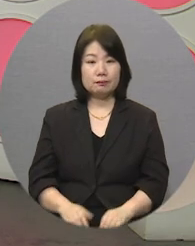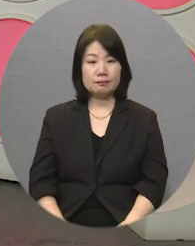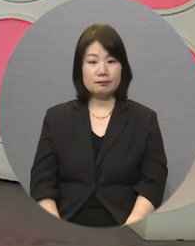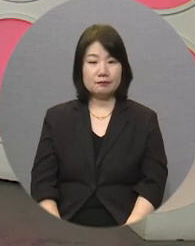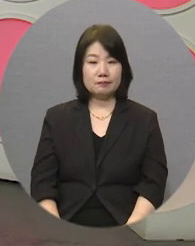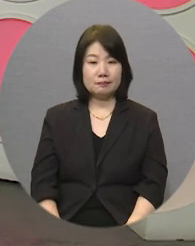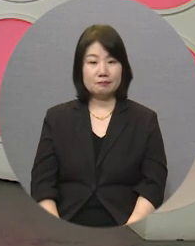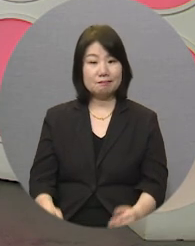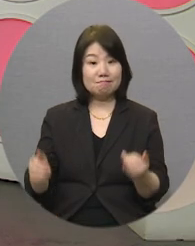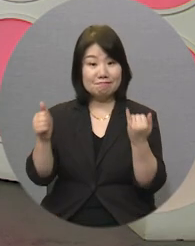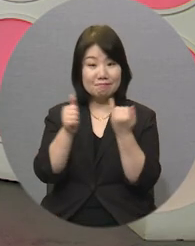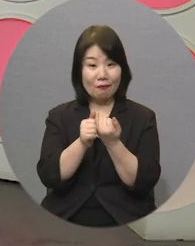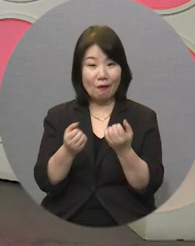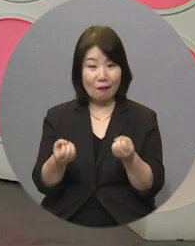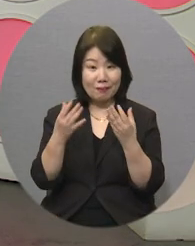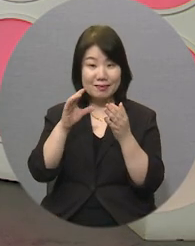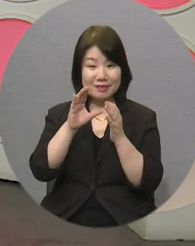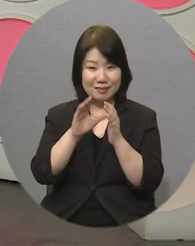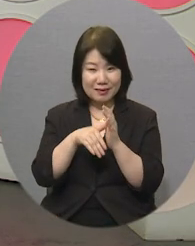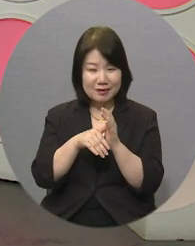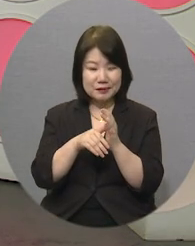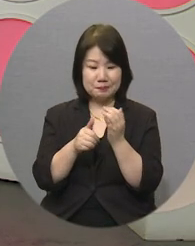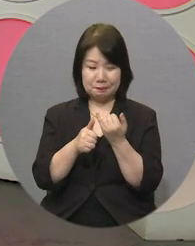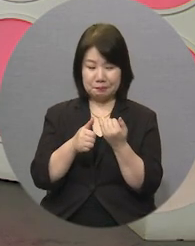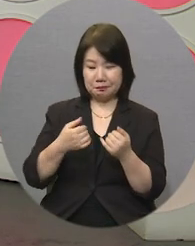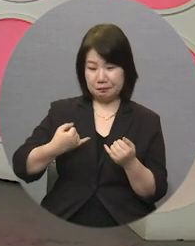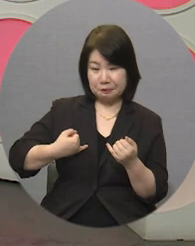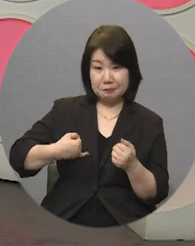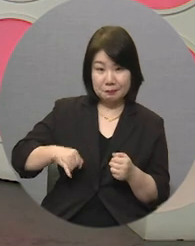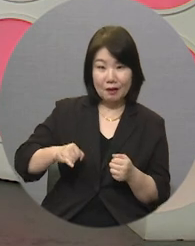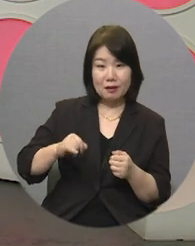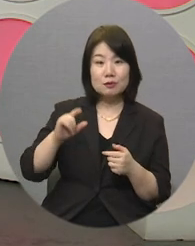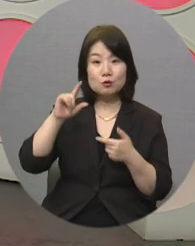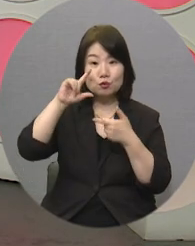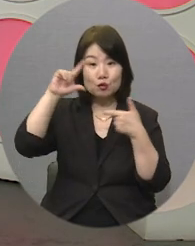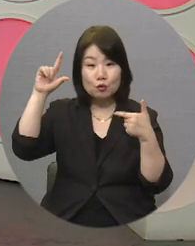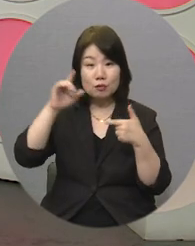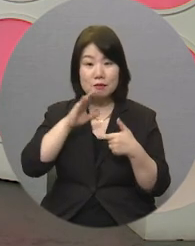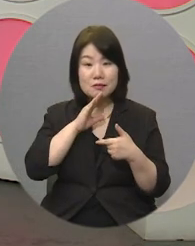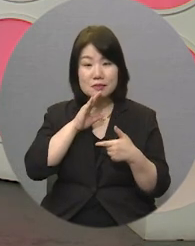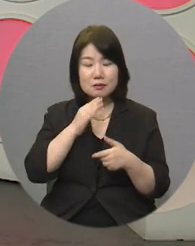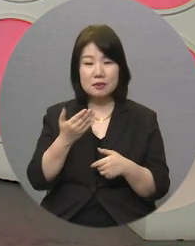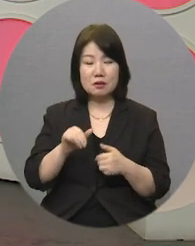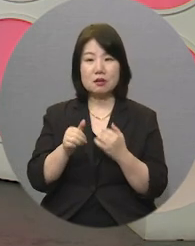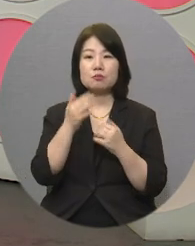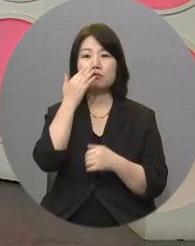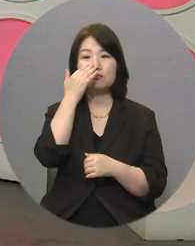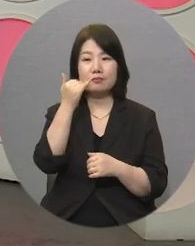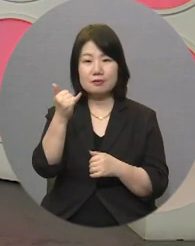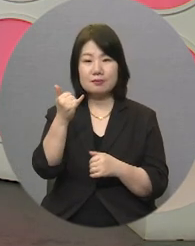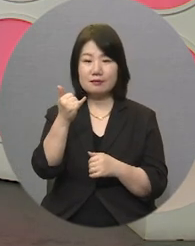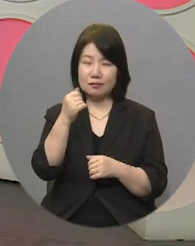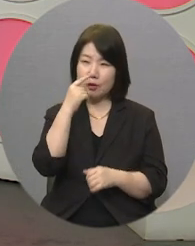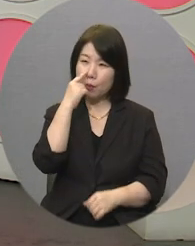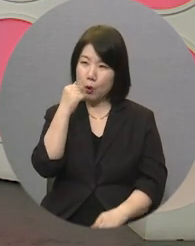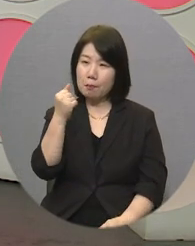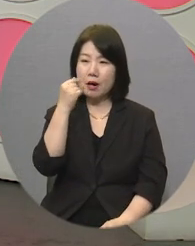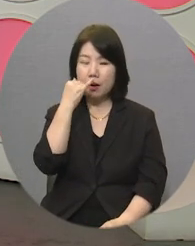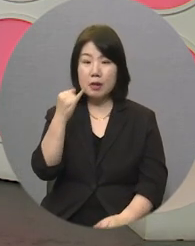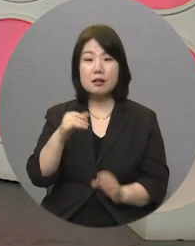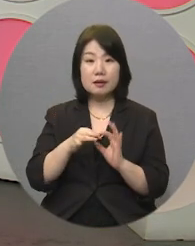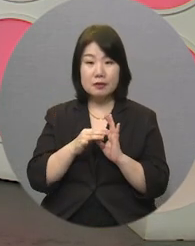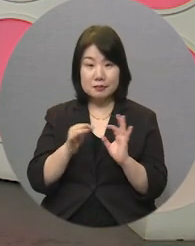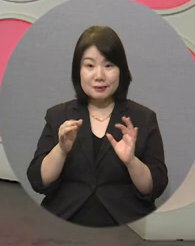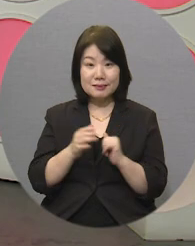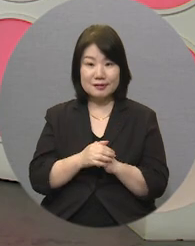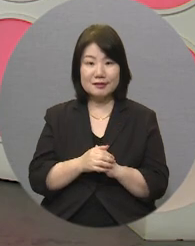뭐 결혼하는 그 당일에 따님 입장에서는 물론 그날의 주인공이지만. 한쪽에 있는 부모님들도 엄마가 됐든 아버님이